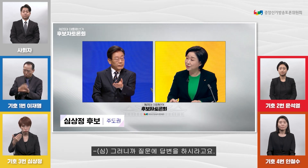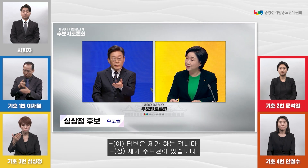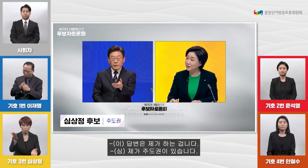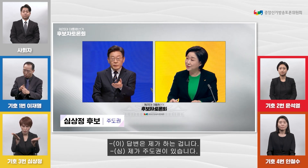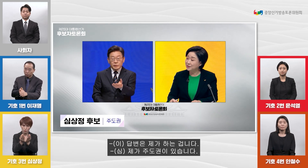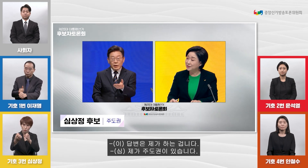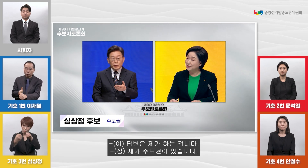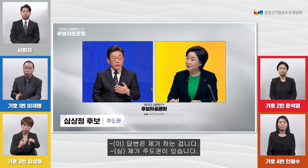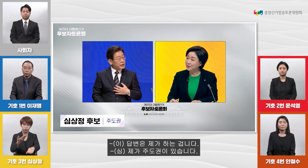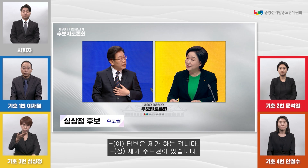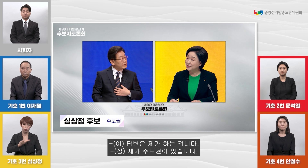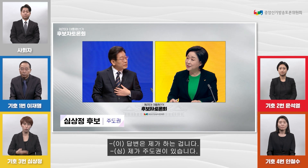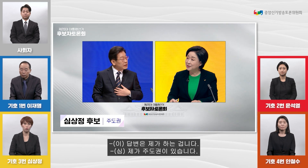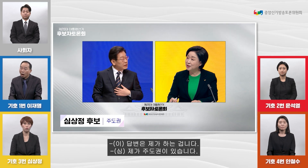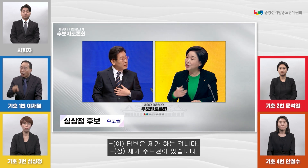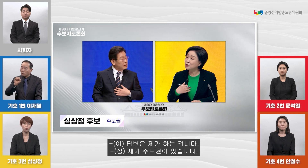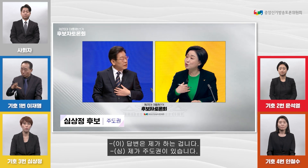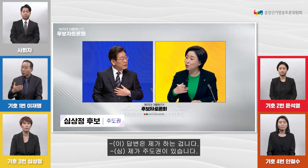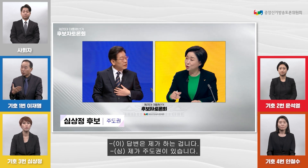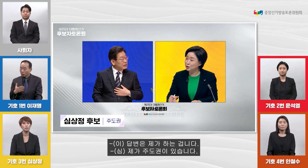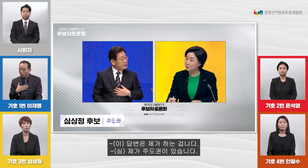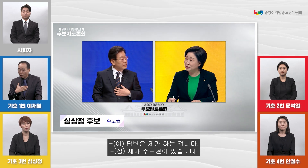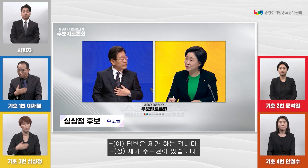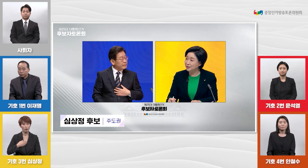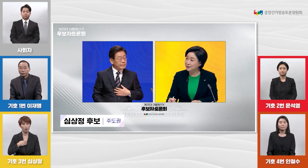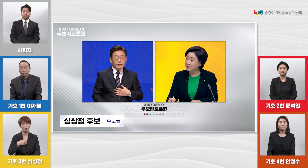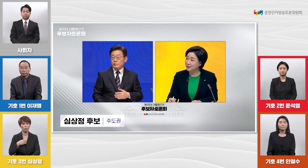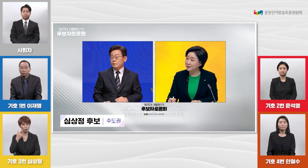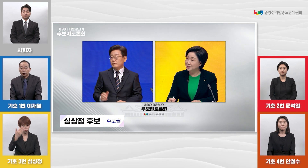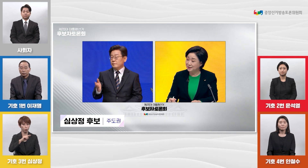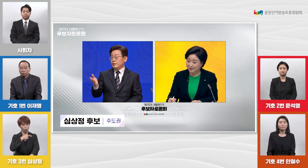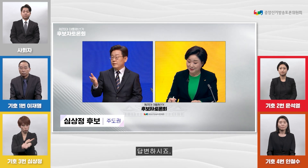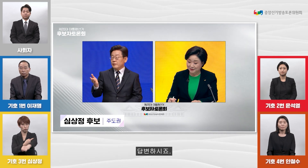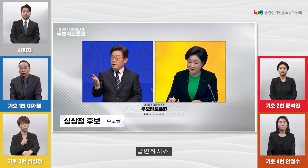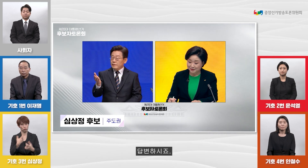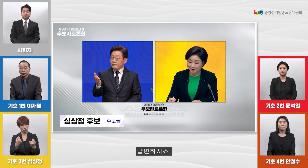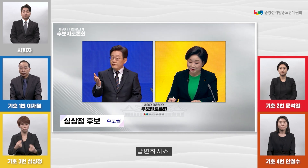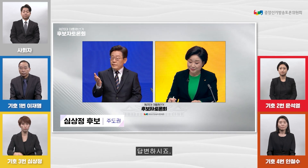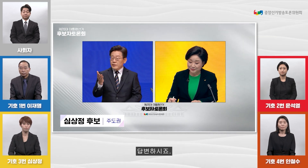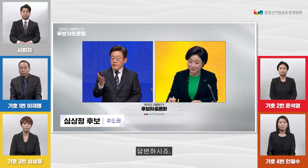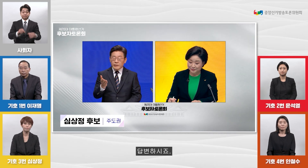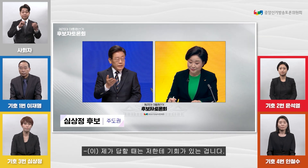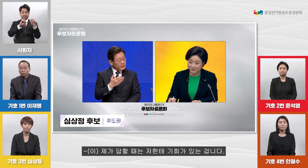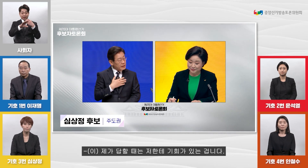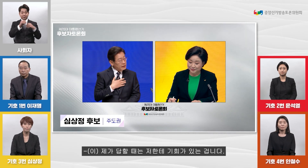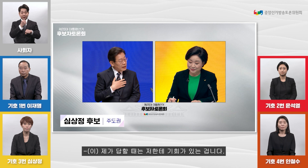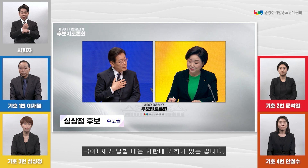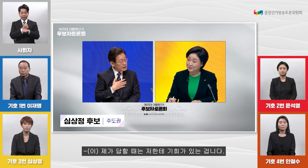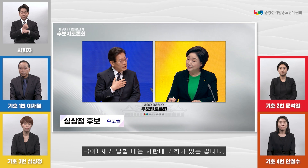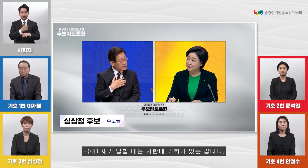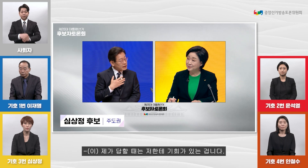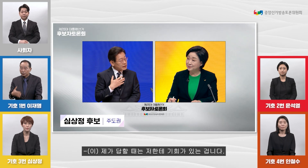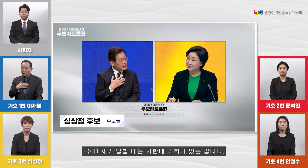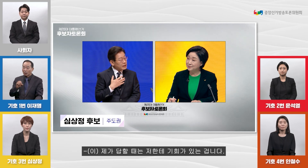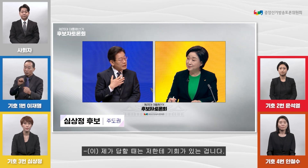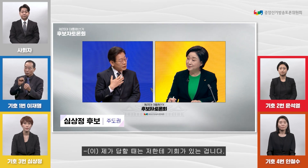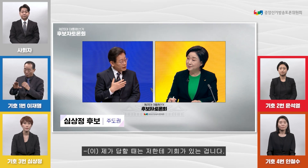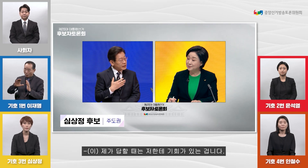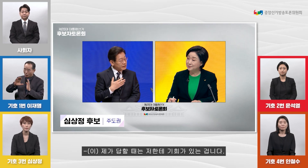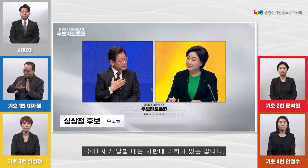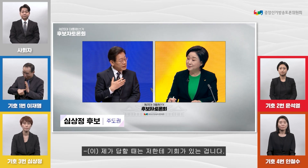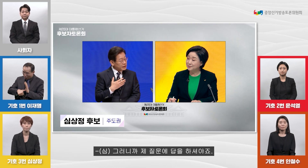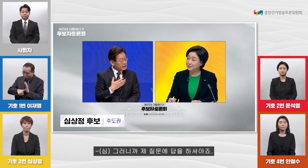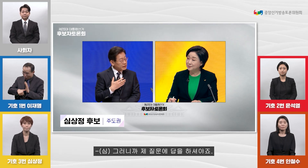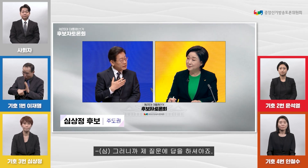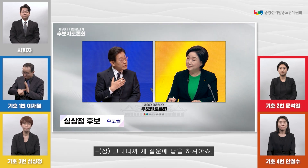하시라고요. 답변은 제가 하는 겁니다. 제가 주도권이 있습니다. 네, 답변하시죠. 제가 답할 때는 저한테 기회가